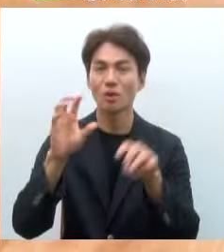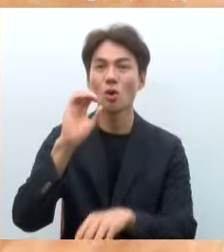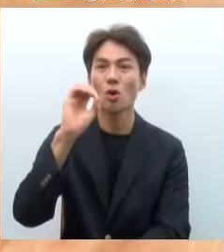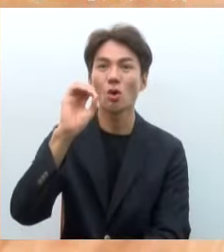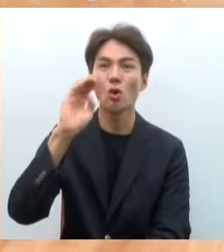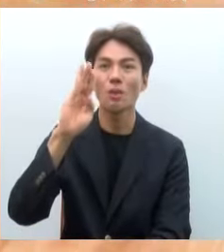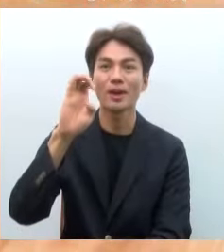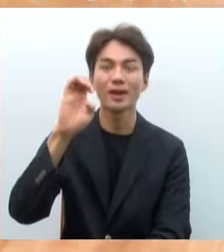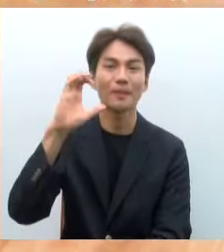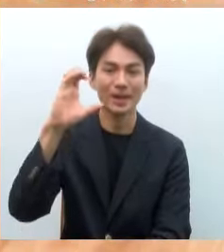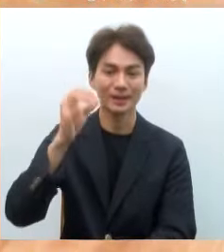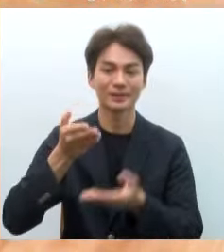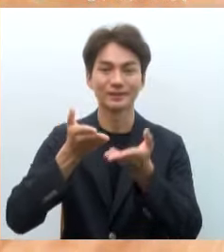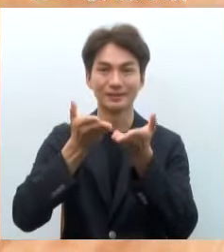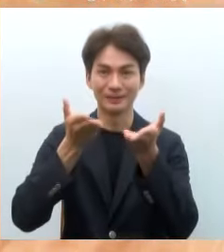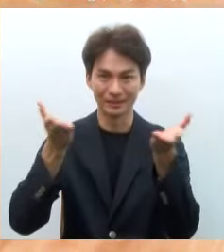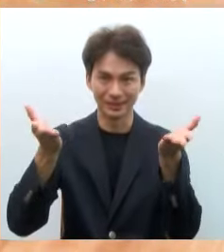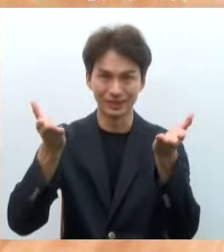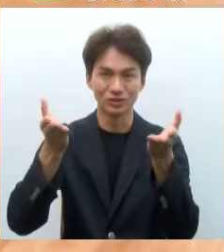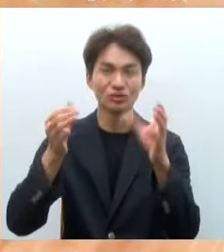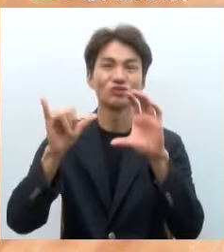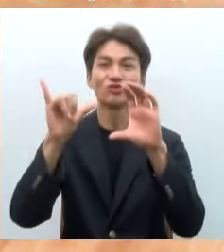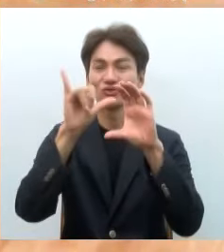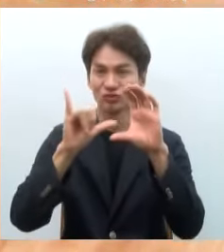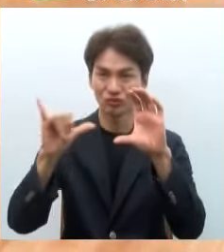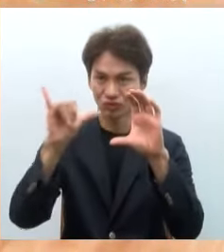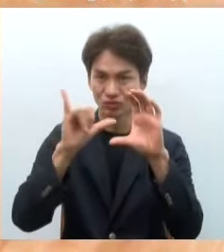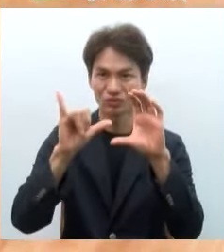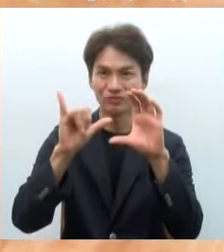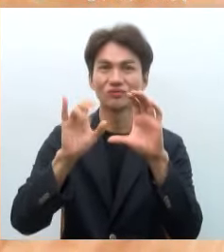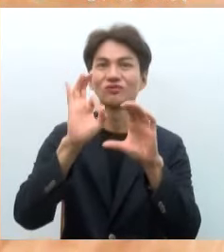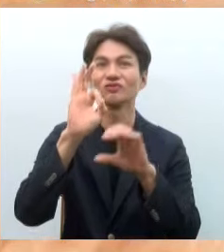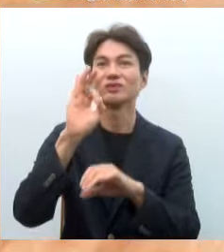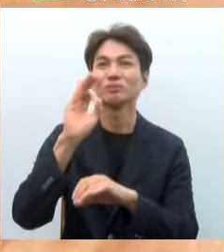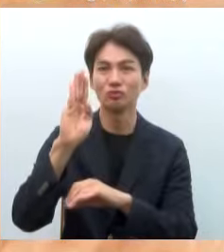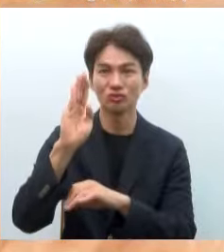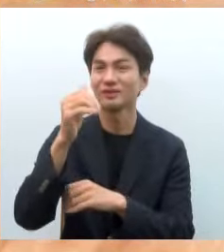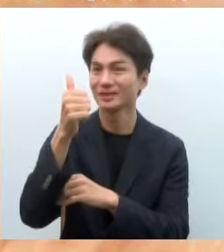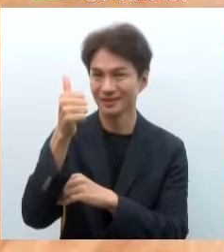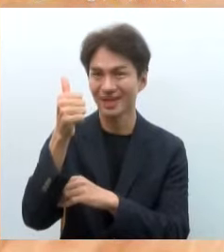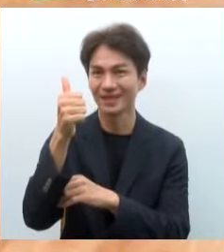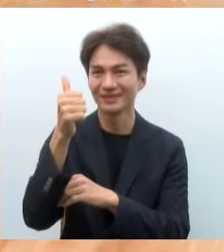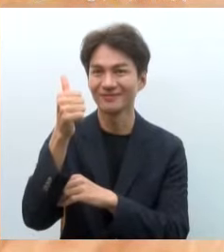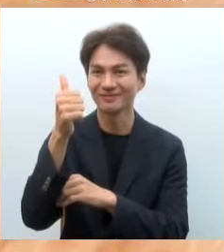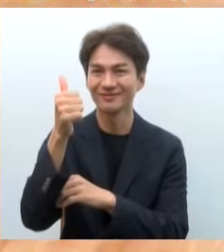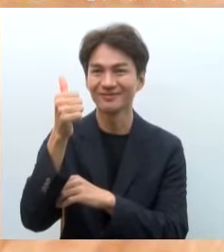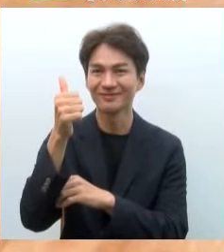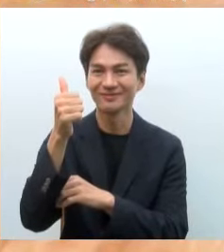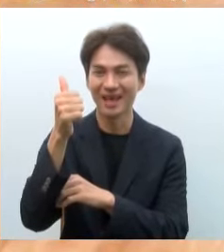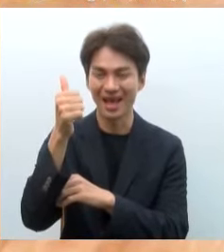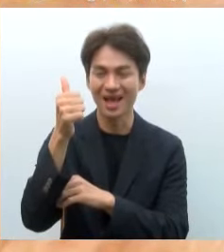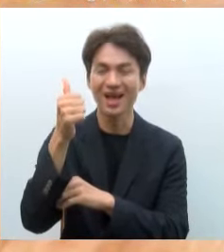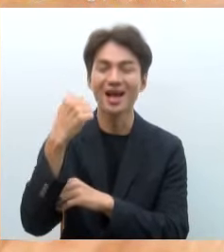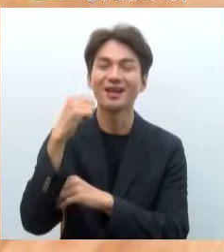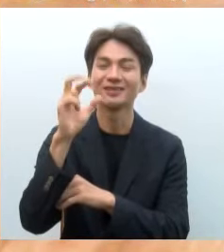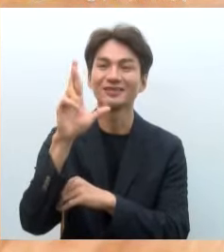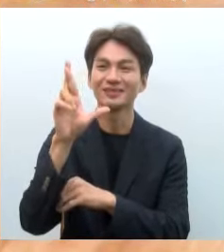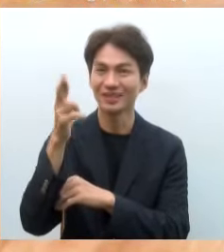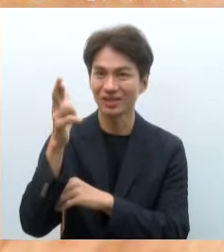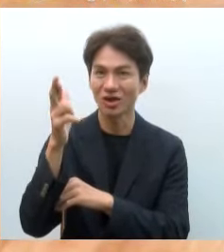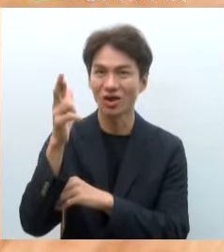ะคะในช่องทางของ YouTube แล้วก็ Facebook Obect Channel ค่ะแล้วก็กับอีก2แอปพลิเคชันที่ต้องติดตามกันนะคะไม่ว่าจะเป็น TikTok แล้ว